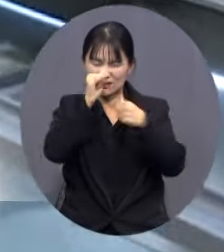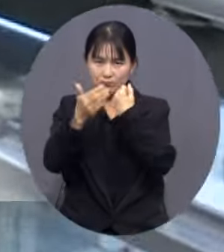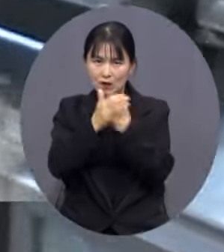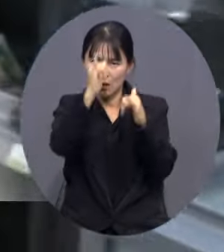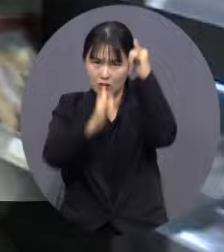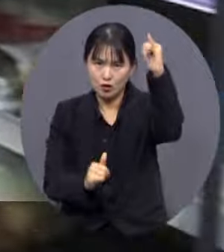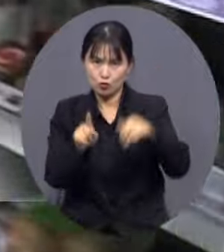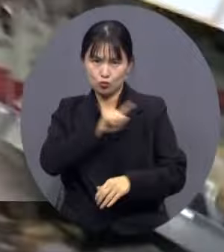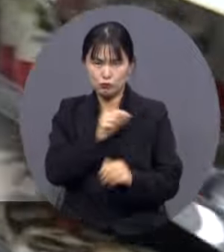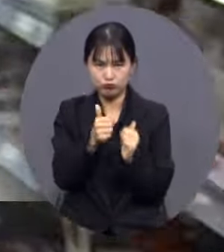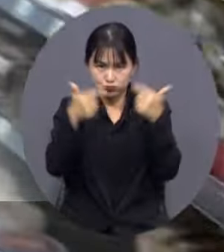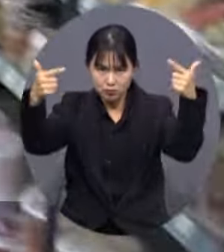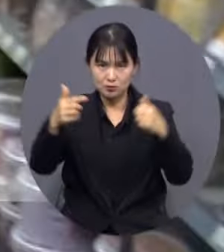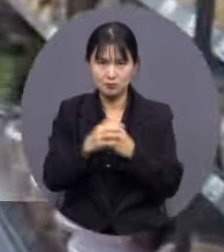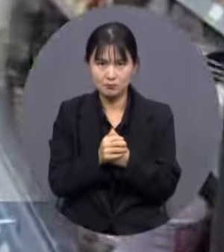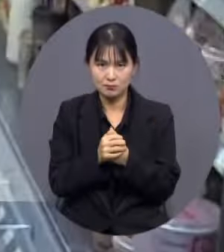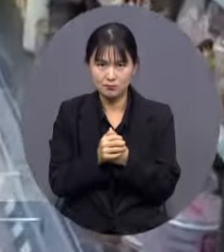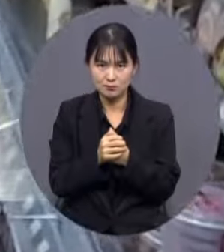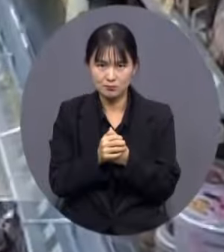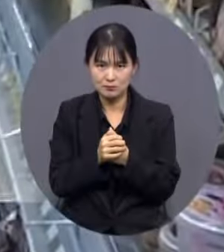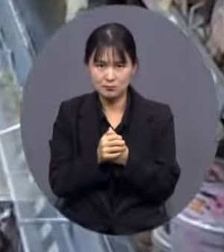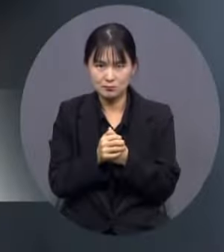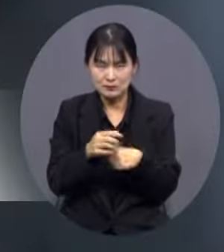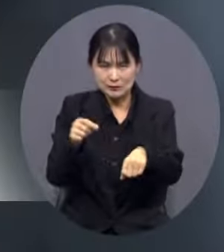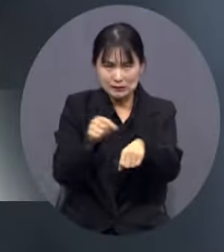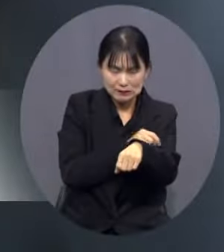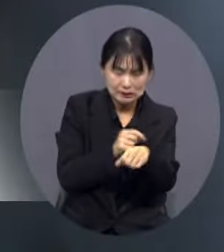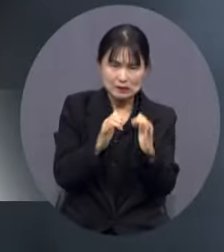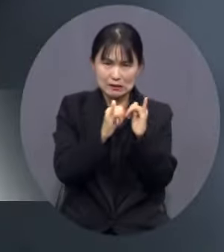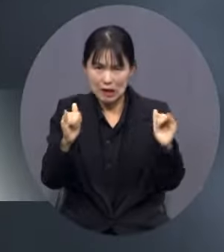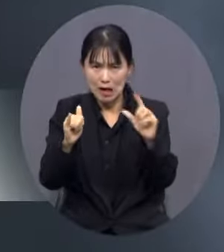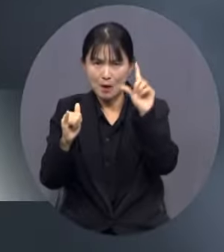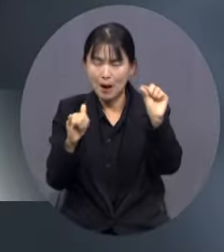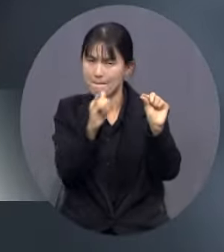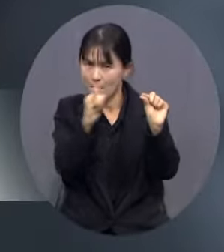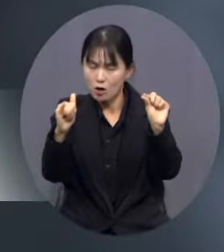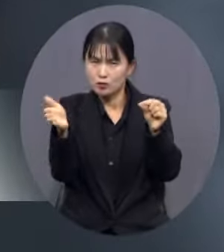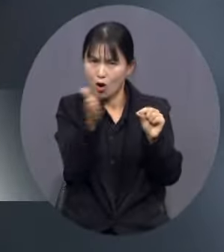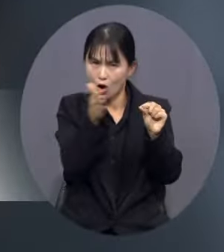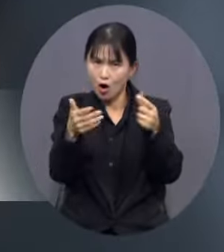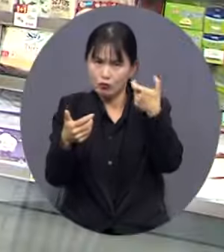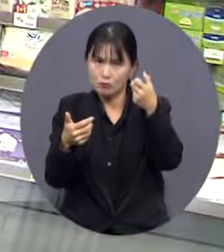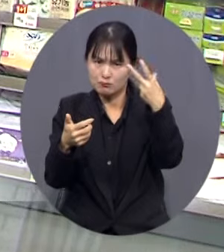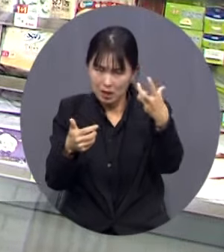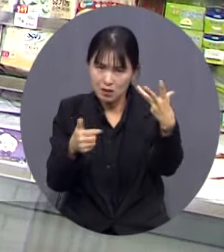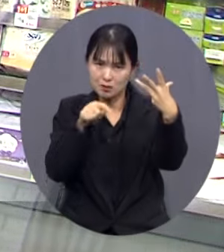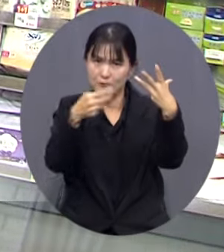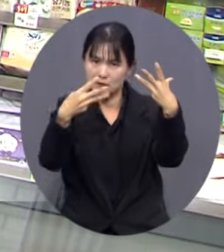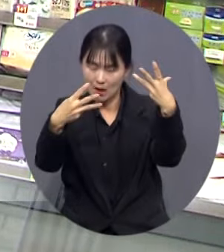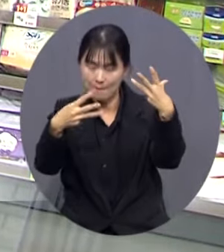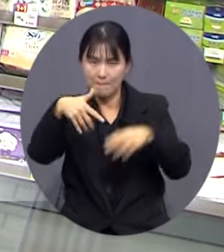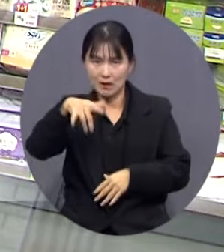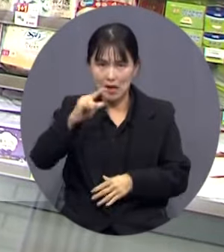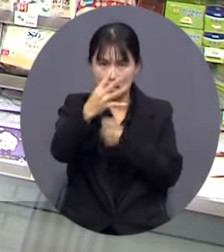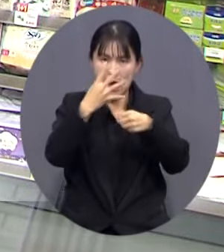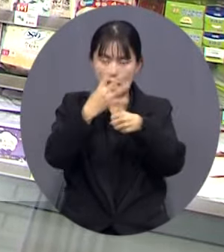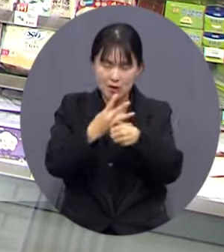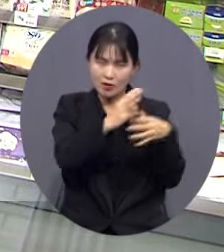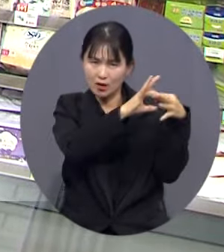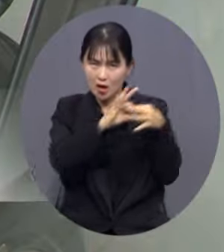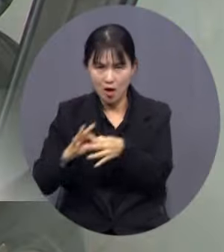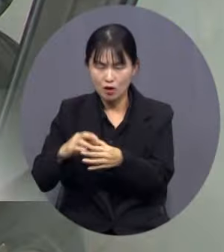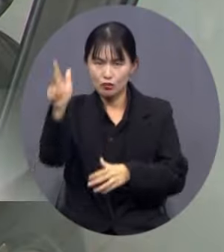최고 증가율을 기록했습니다. 특히 인구 1만 명당 가맹점 수는 68.3개로 4년 연속 전국에서